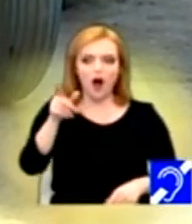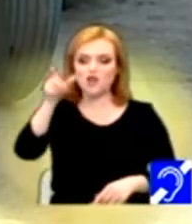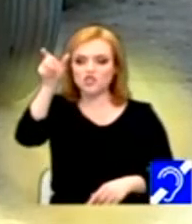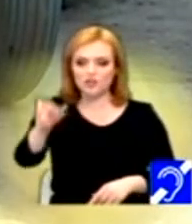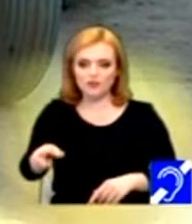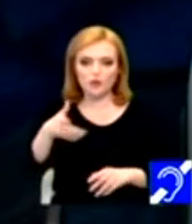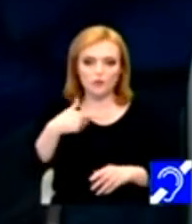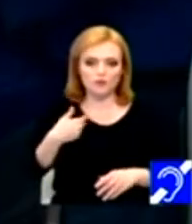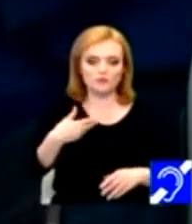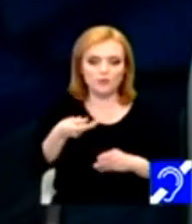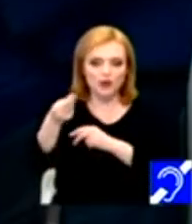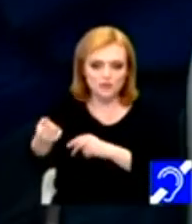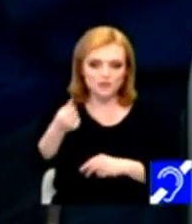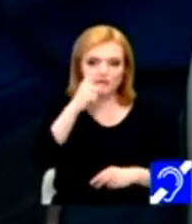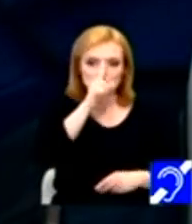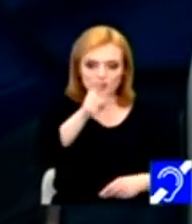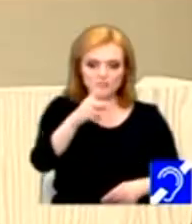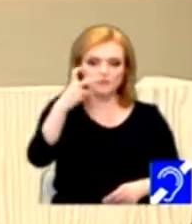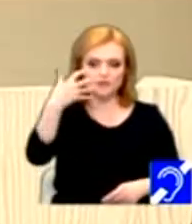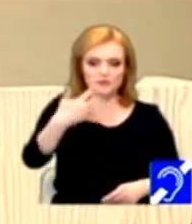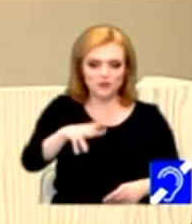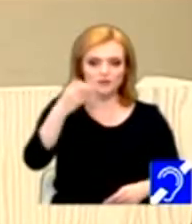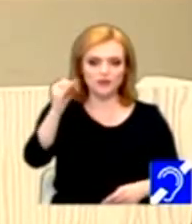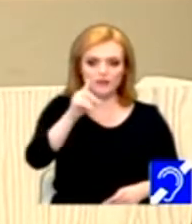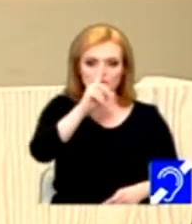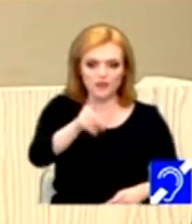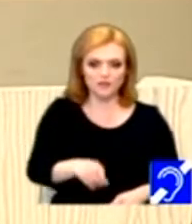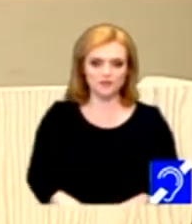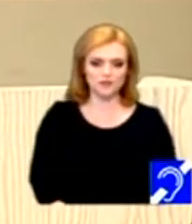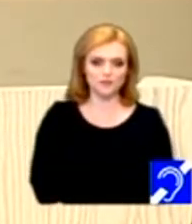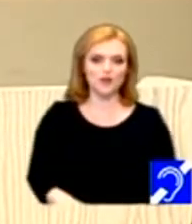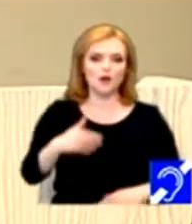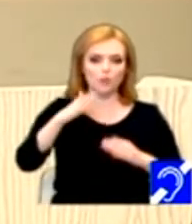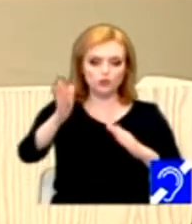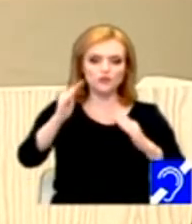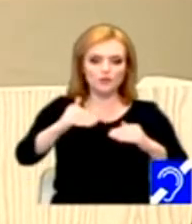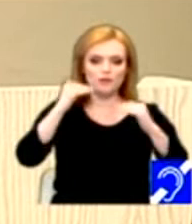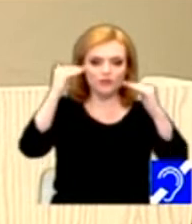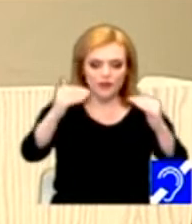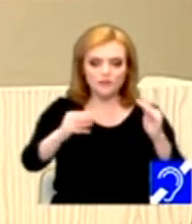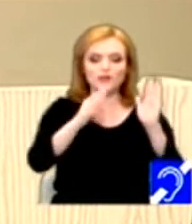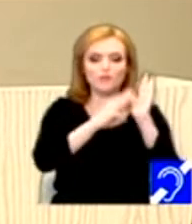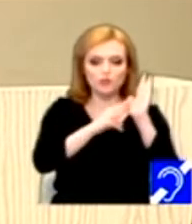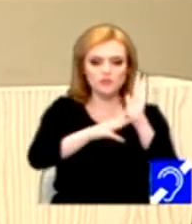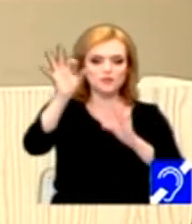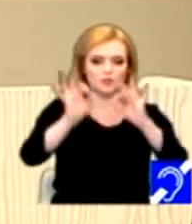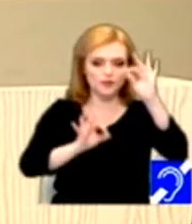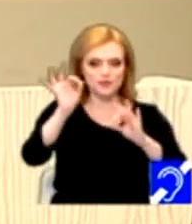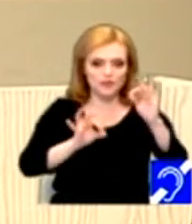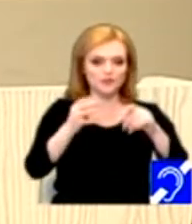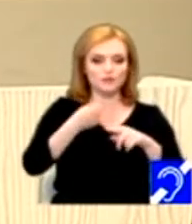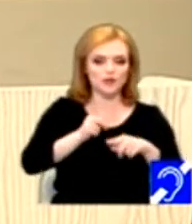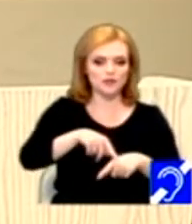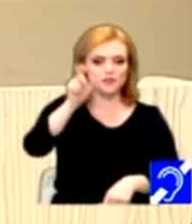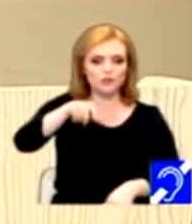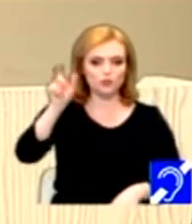și alocațiile pentru persoanele cu dizabilități. Ele vor reprezenta 80% din pensia minimă de dizabilitate,